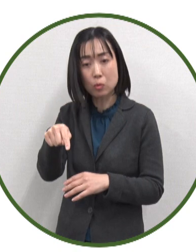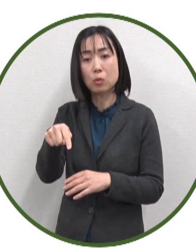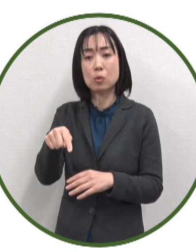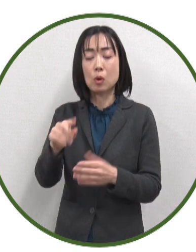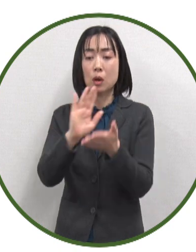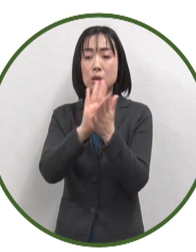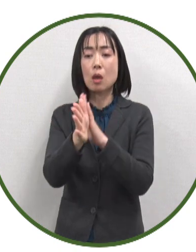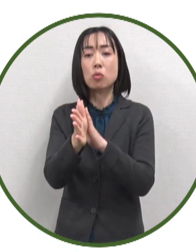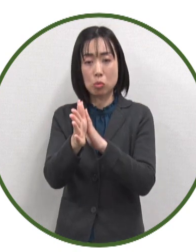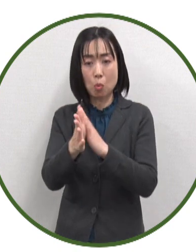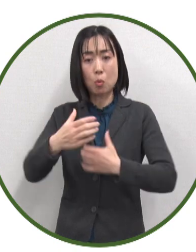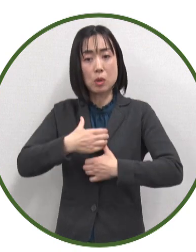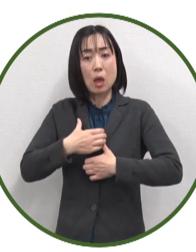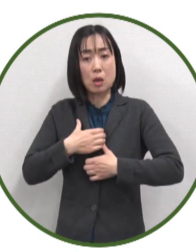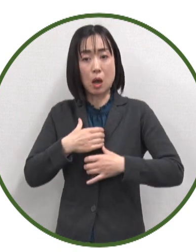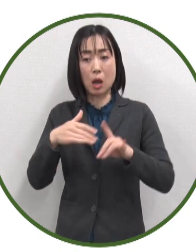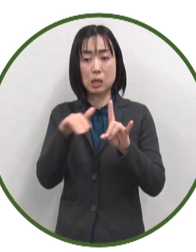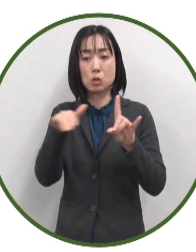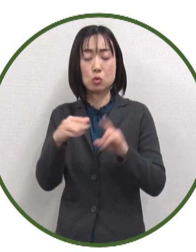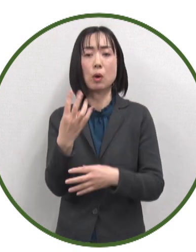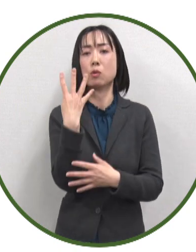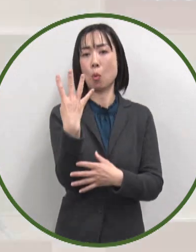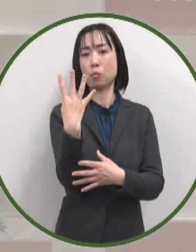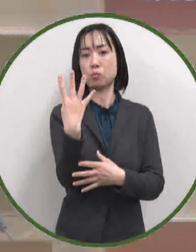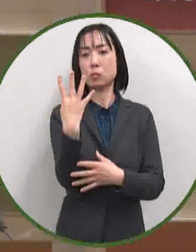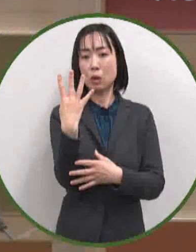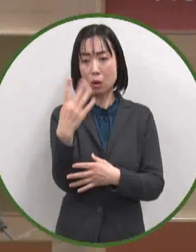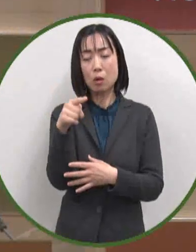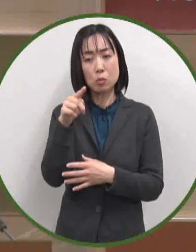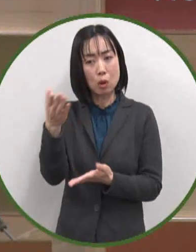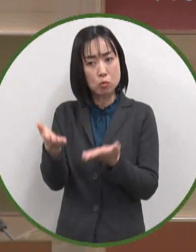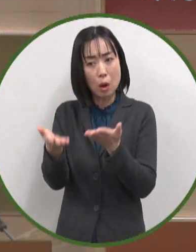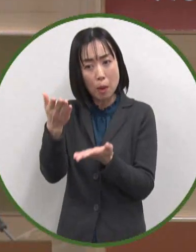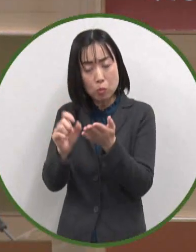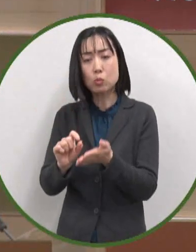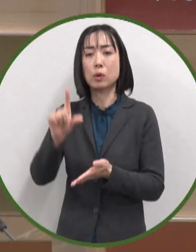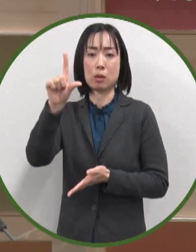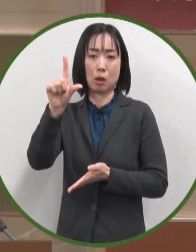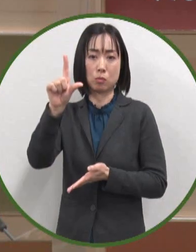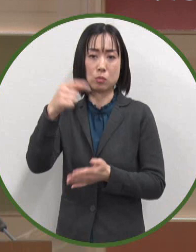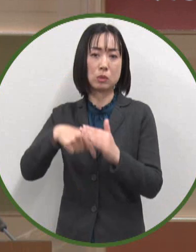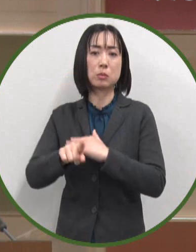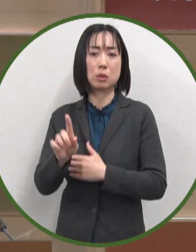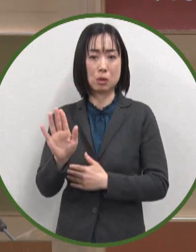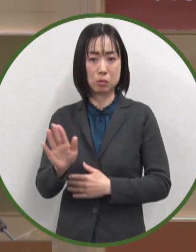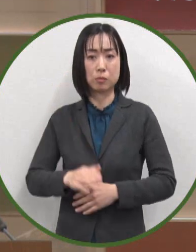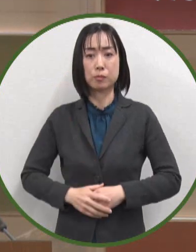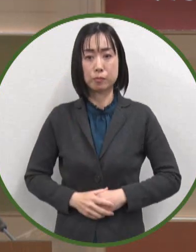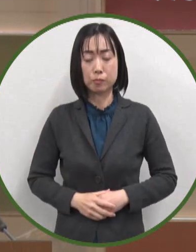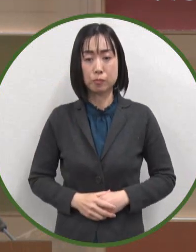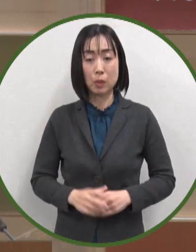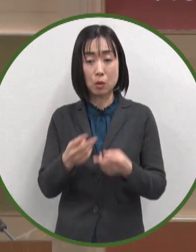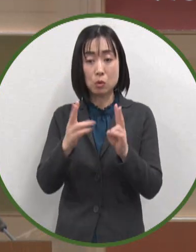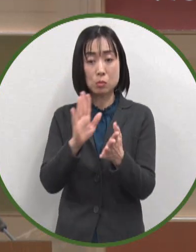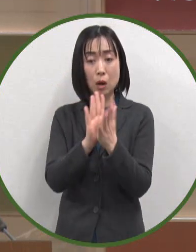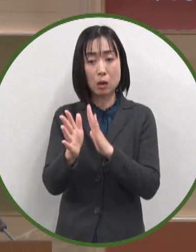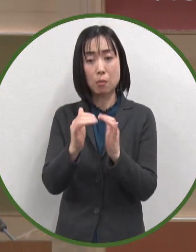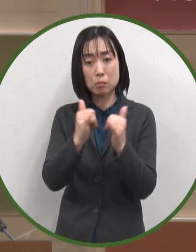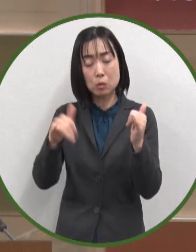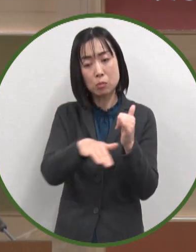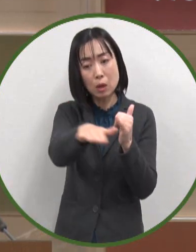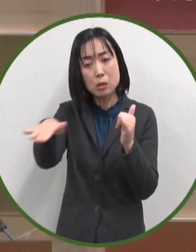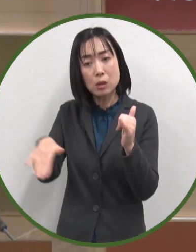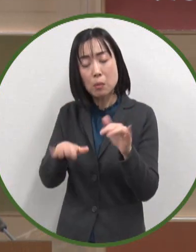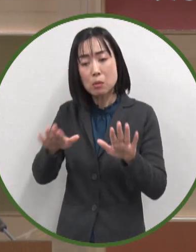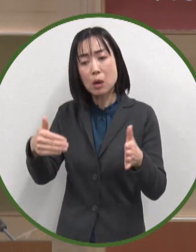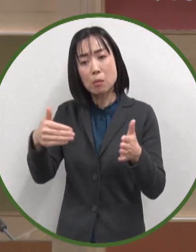県の警戒基準4を大幅に上回っている状況でもあります。これまで、県民の皆様のですね、多大な